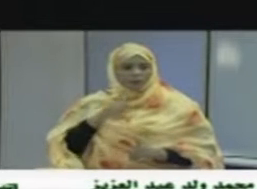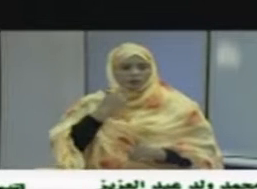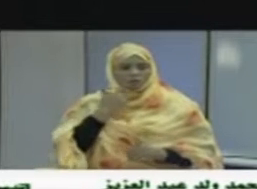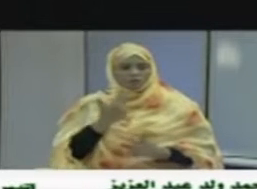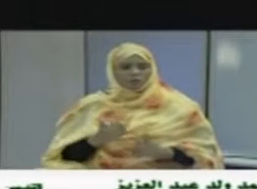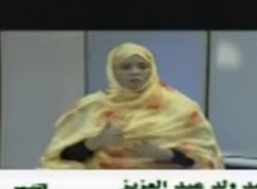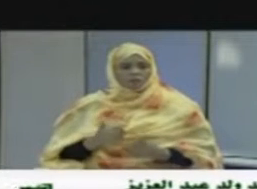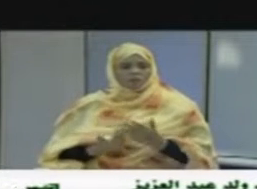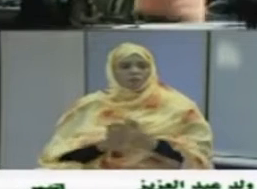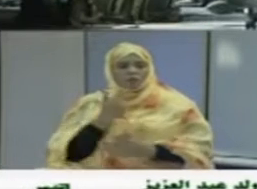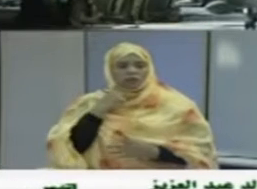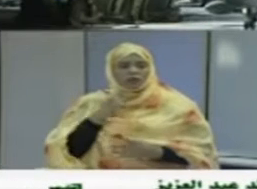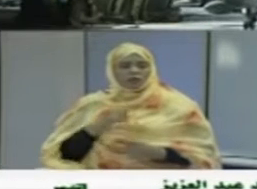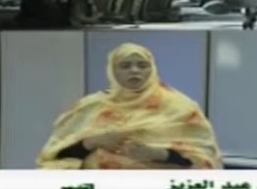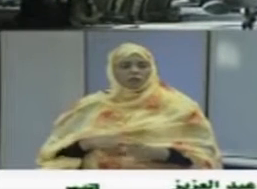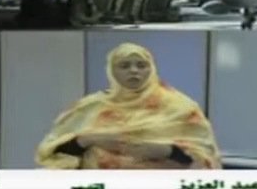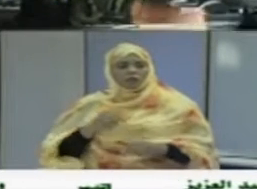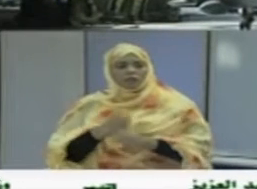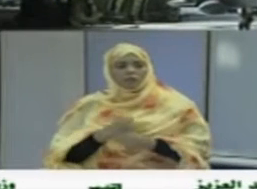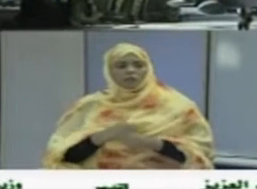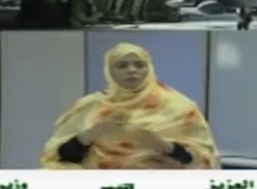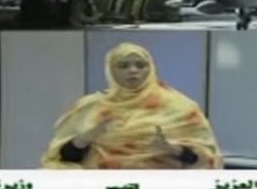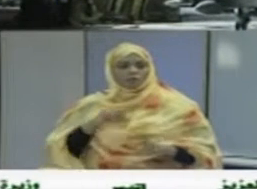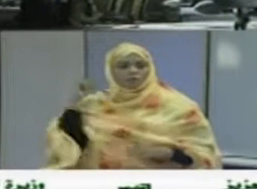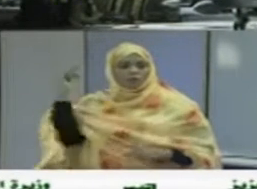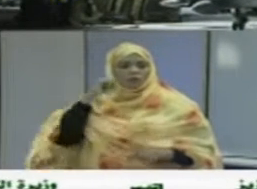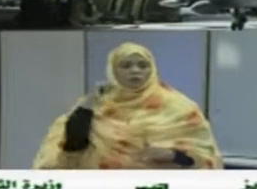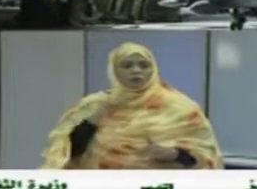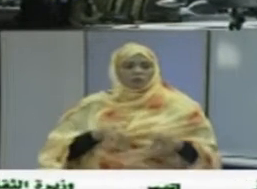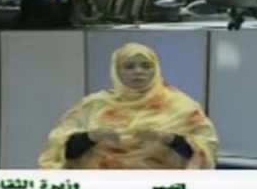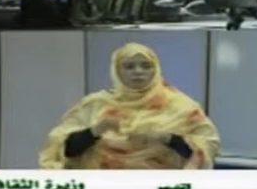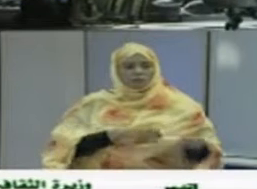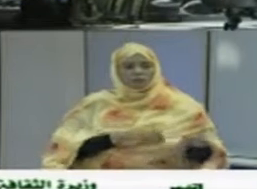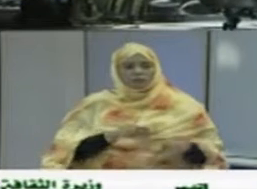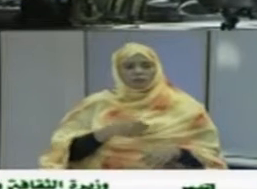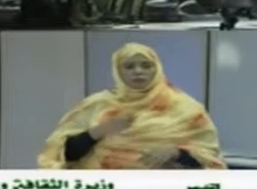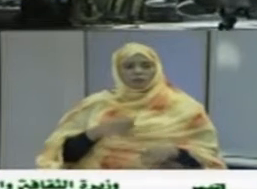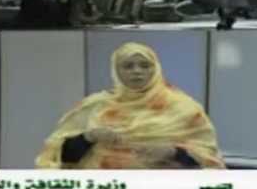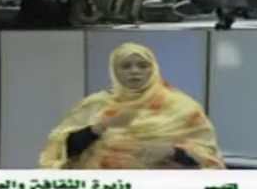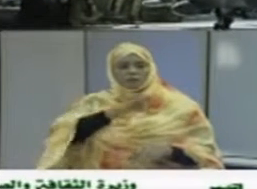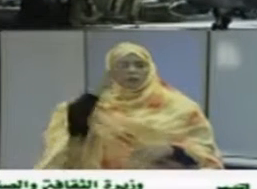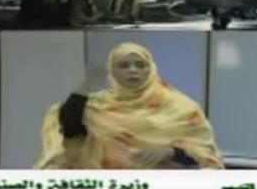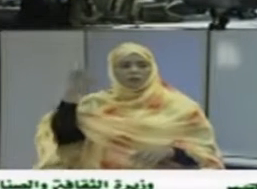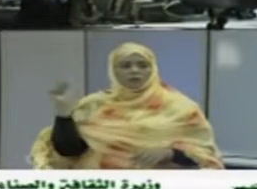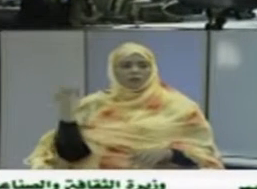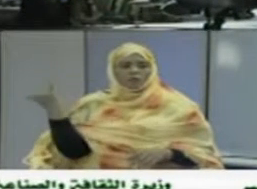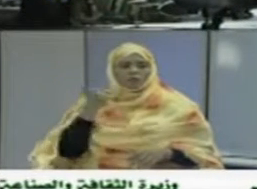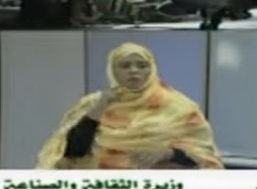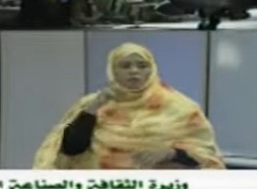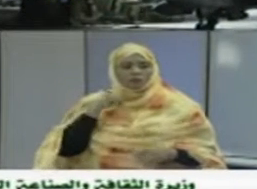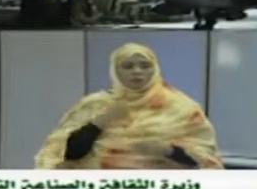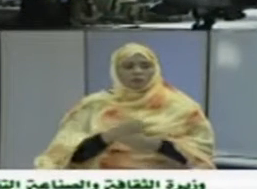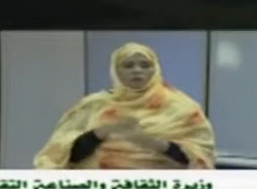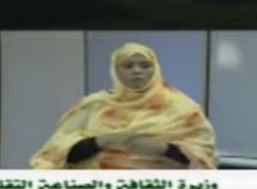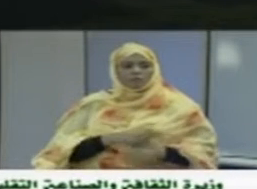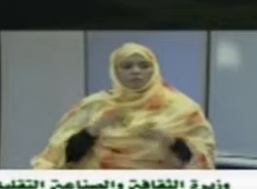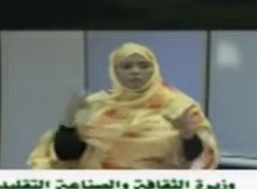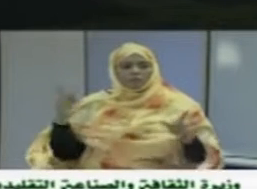التي تقود تحالفا دوليا ضد التنظيم بقرار النواب البريطانيين توسيع الغارات لتشمل